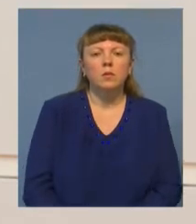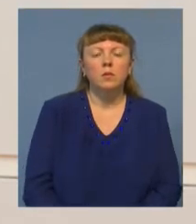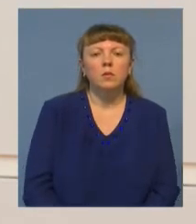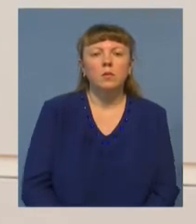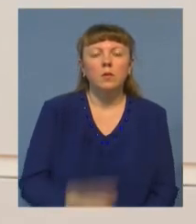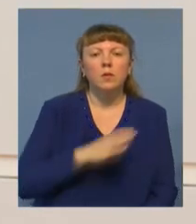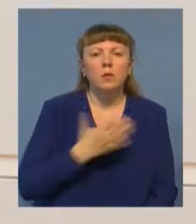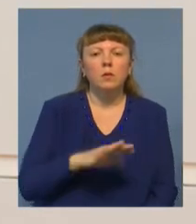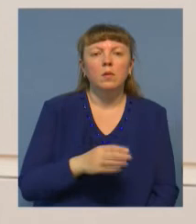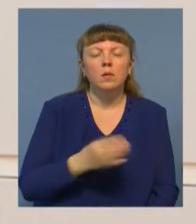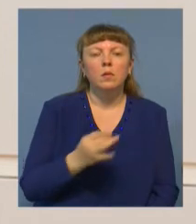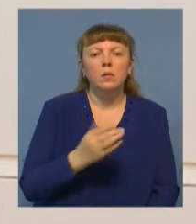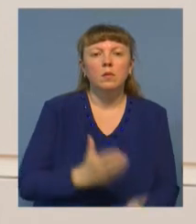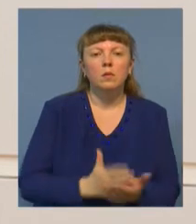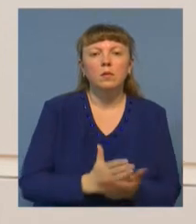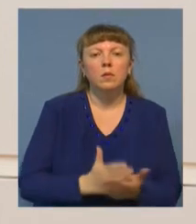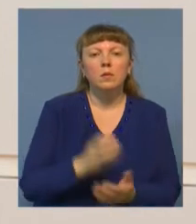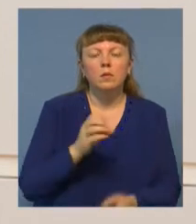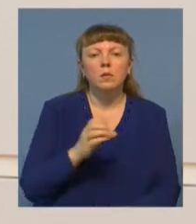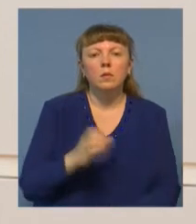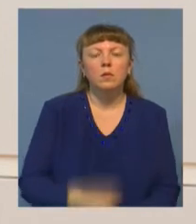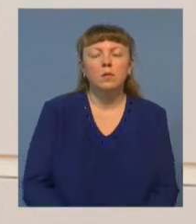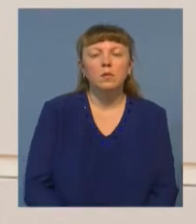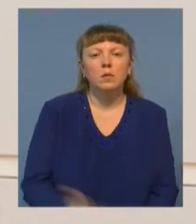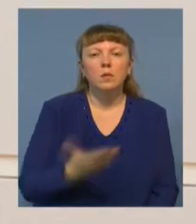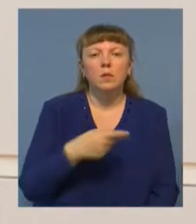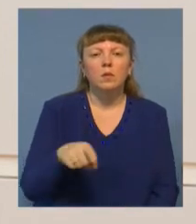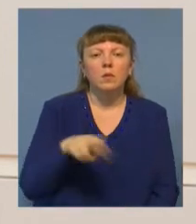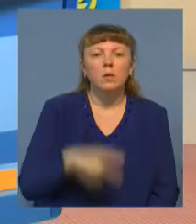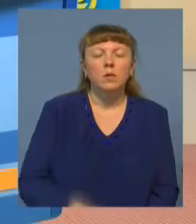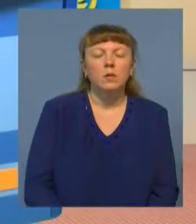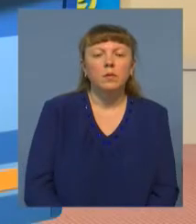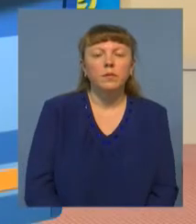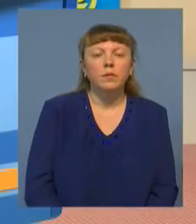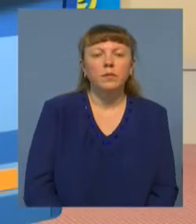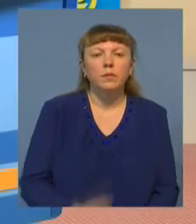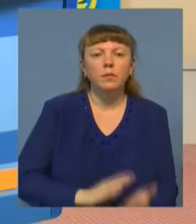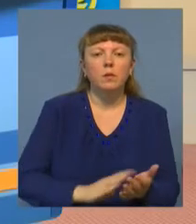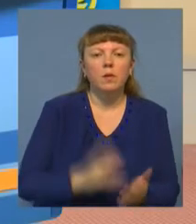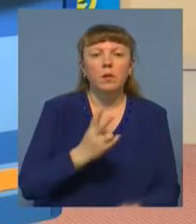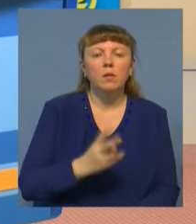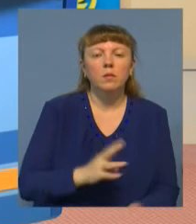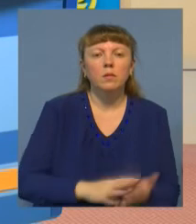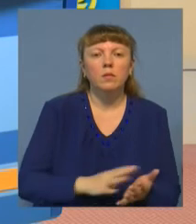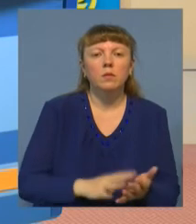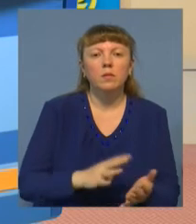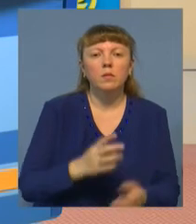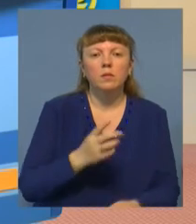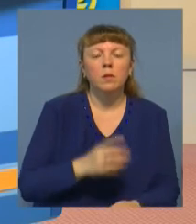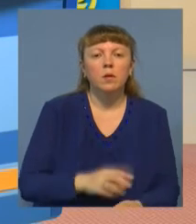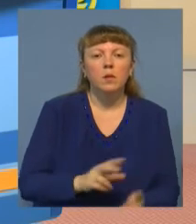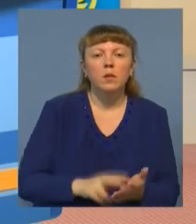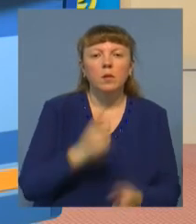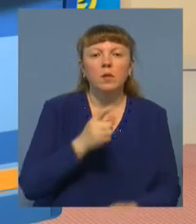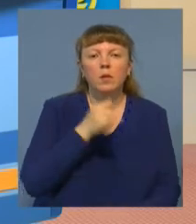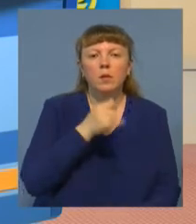вам засчитываем в трудовую деятельность, а вот такие-то периоды, допустим, 92-й, 81-й года, мы